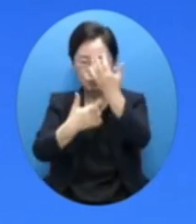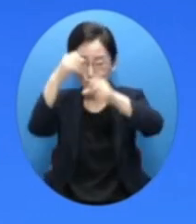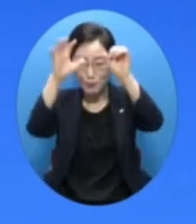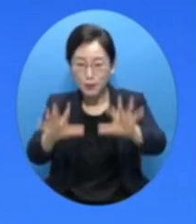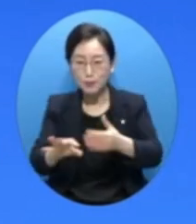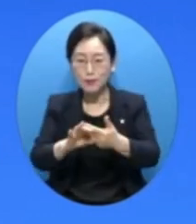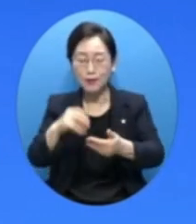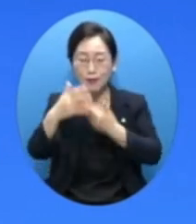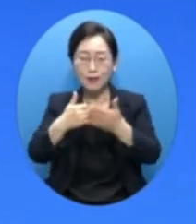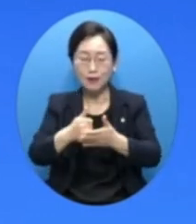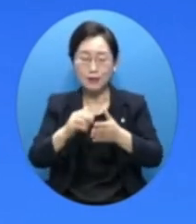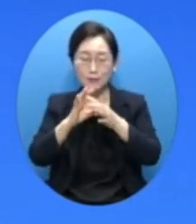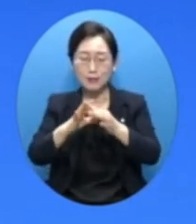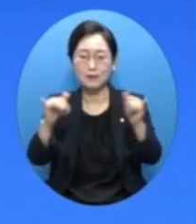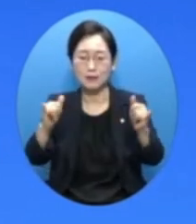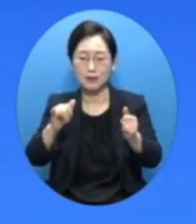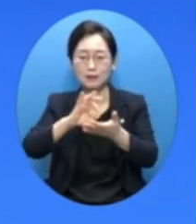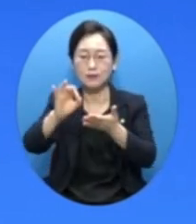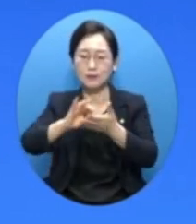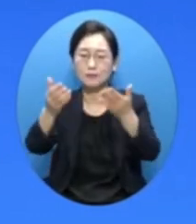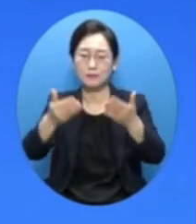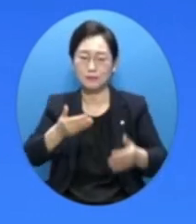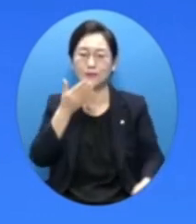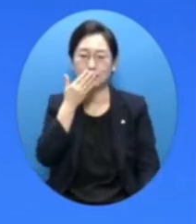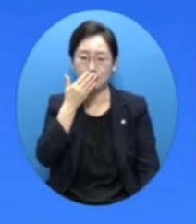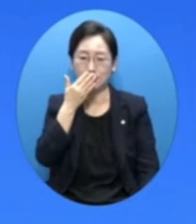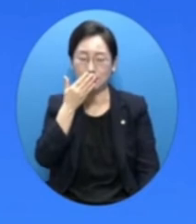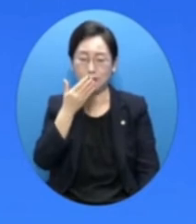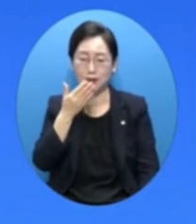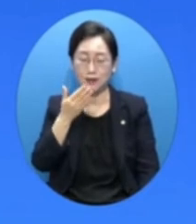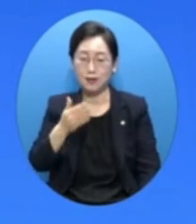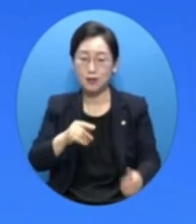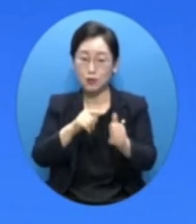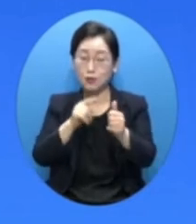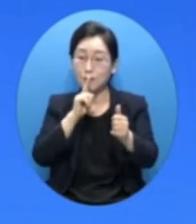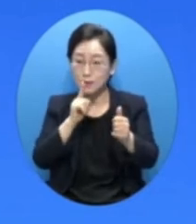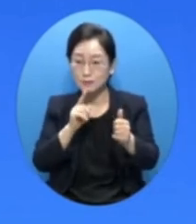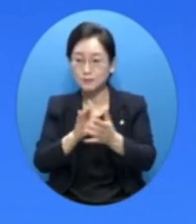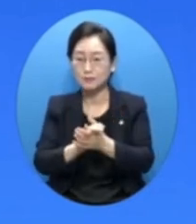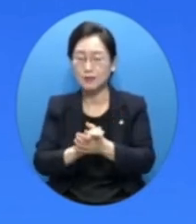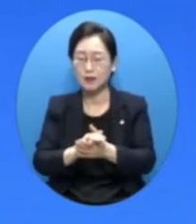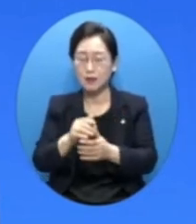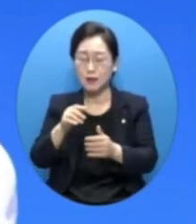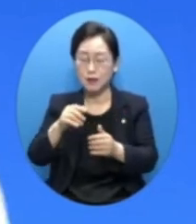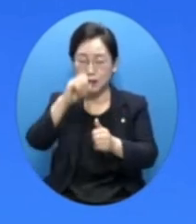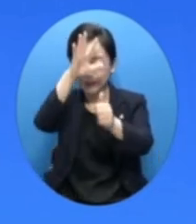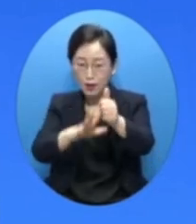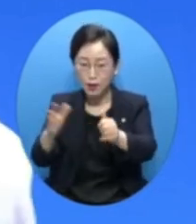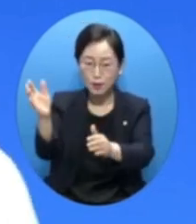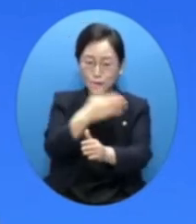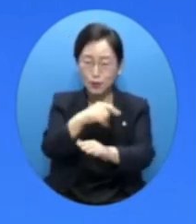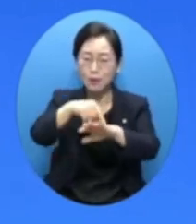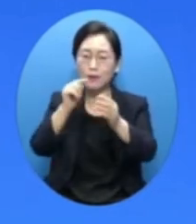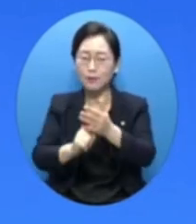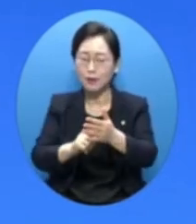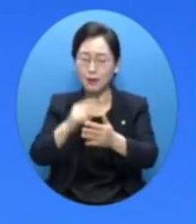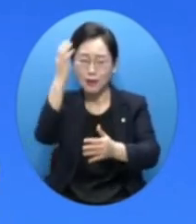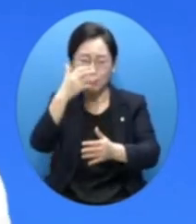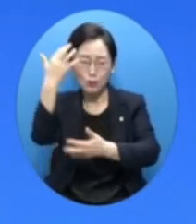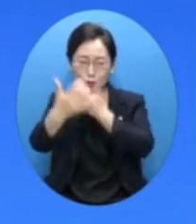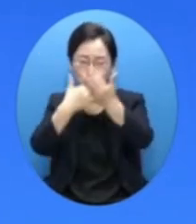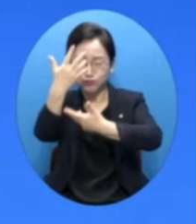하나님의 사람으로 쓰임받을 수 있게 되는 것입니다. 요한의 세례는 고백하기를 그날 이후로 내 마음에 성령의 불이 타올라서